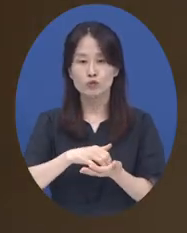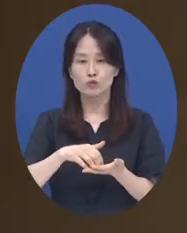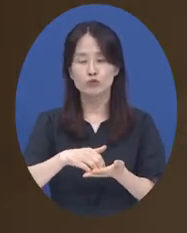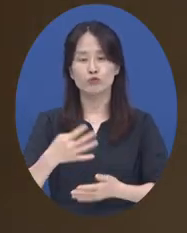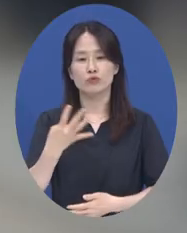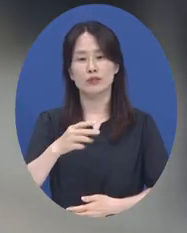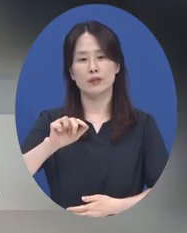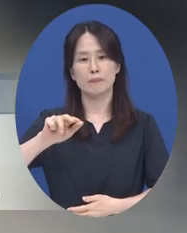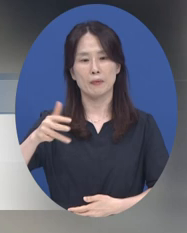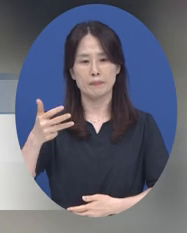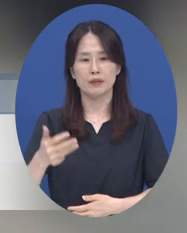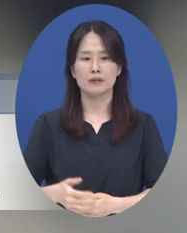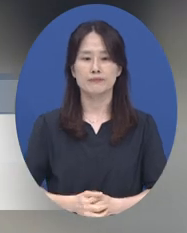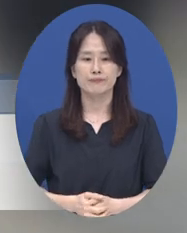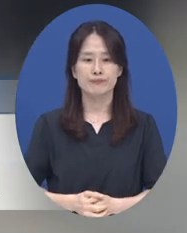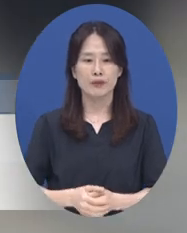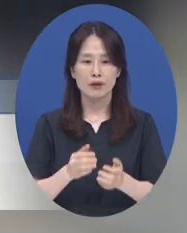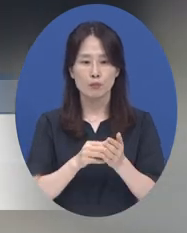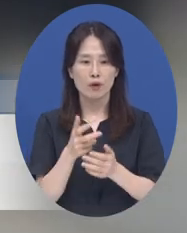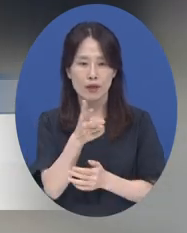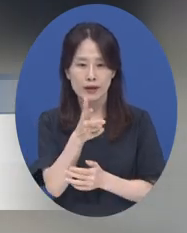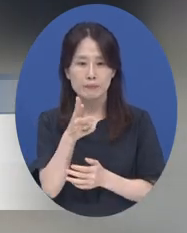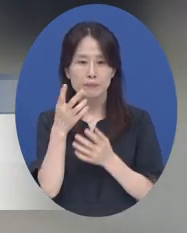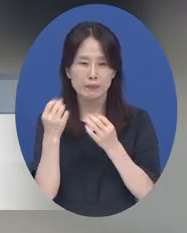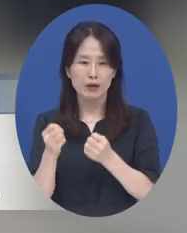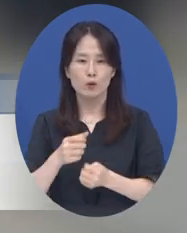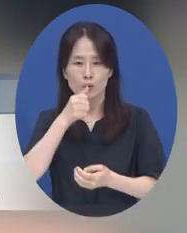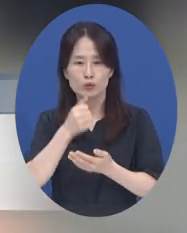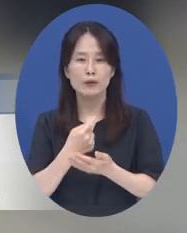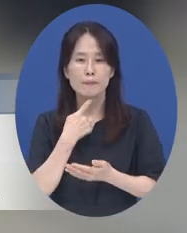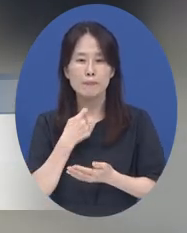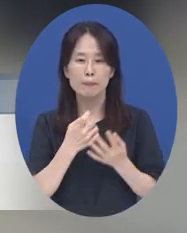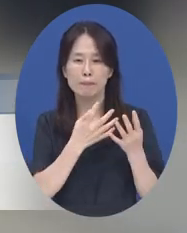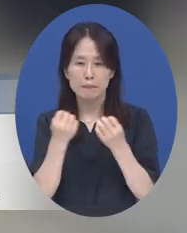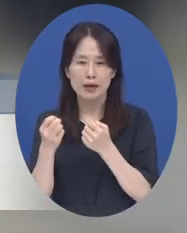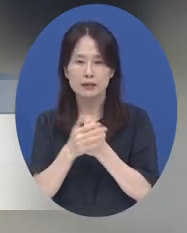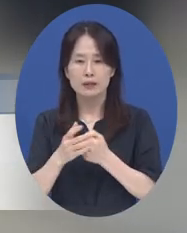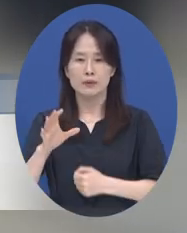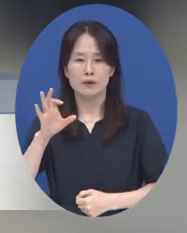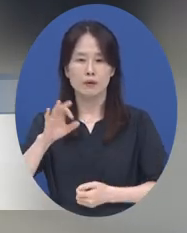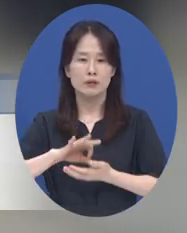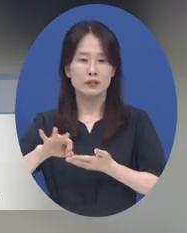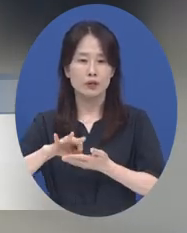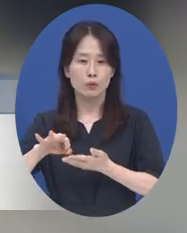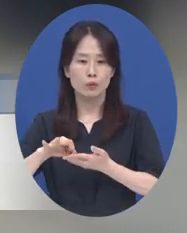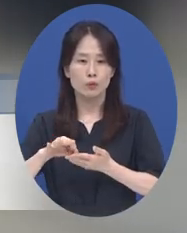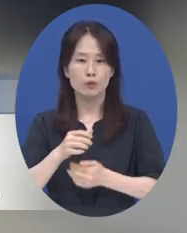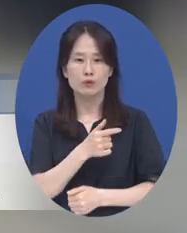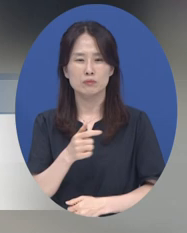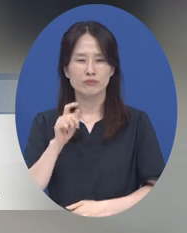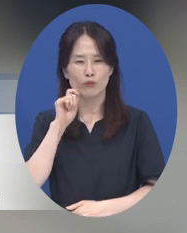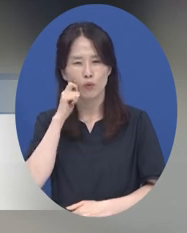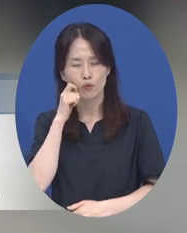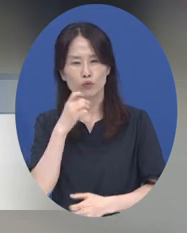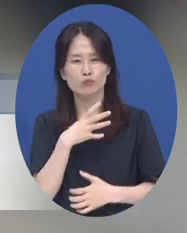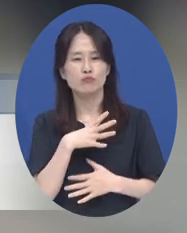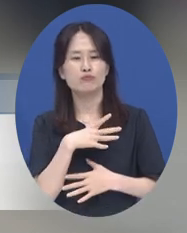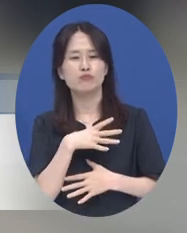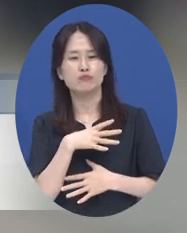달합니다. 몰카도 많고 범죄 사실이 많아서 민간 화장실을 이용하기가 되게